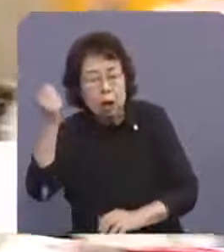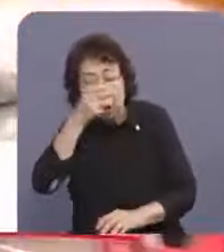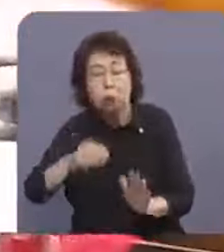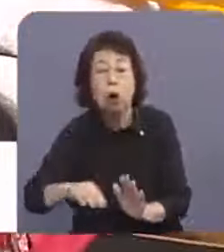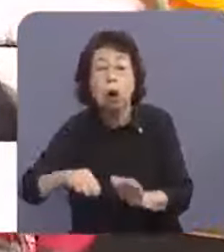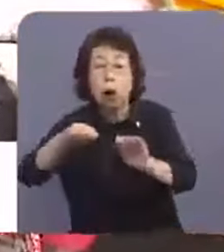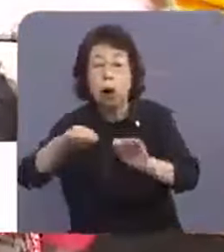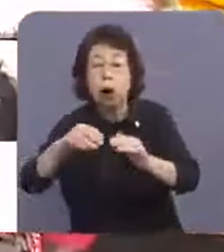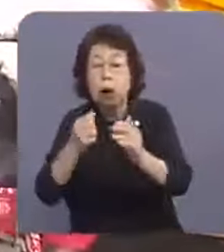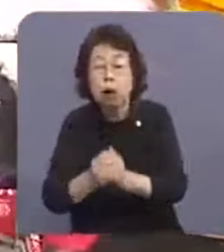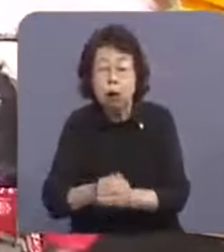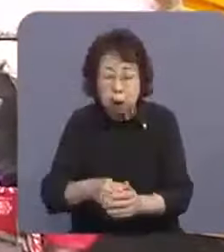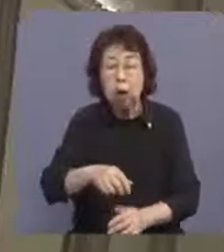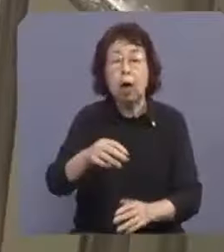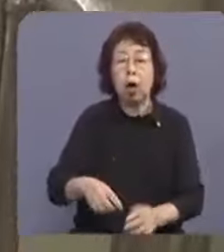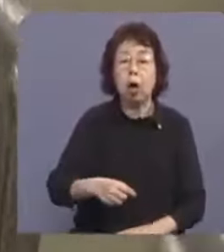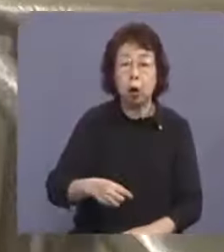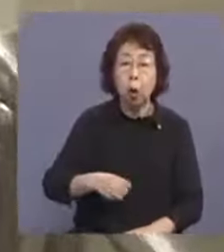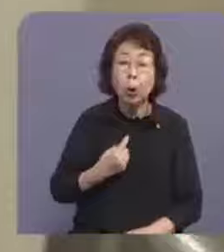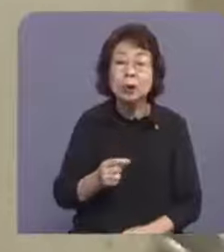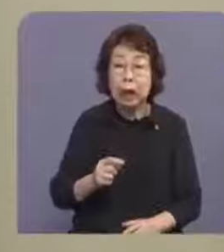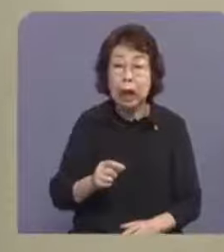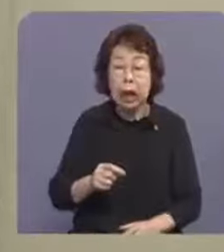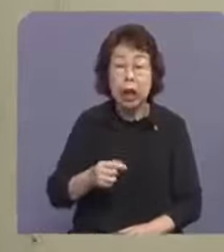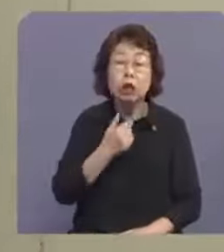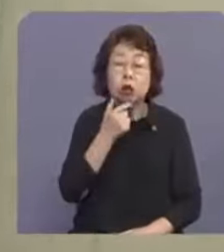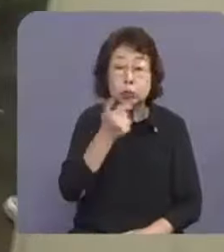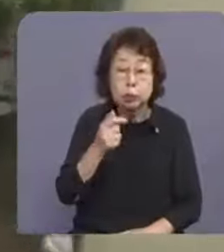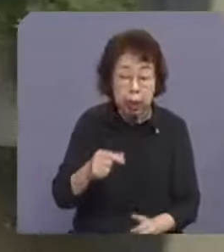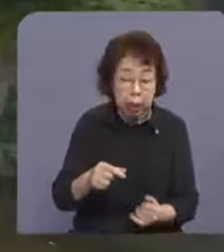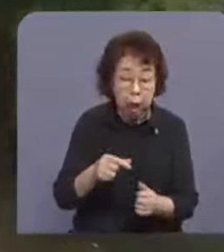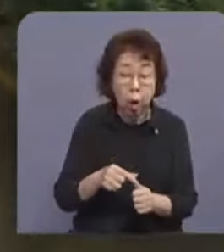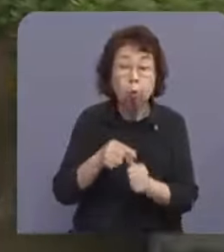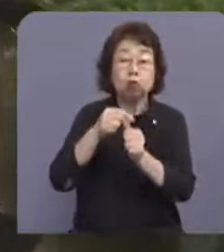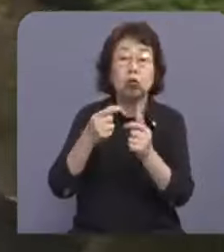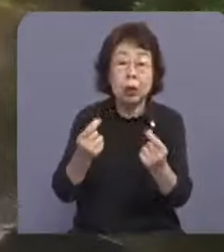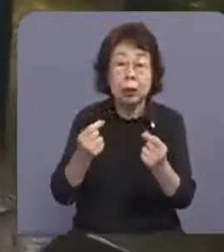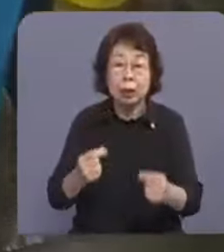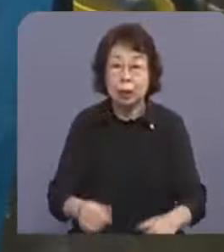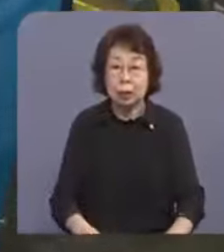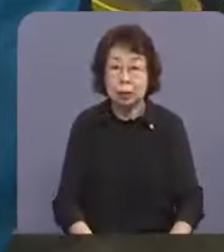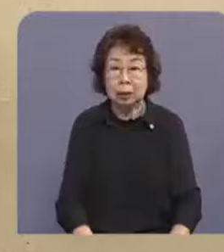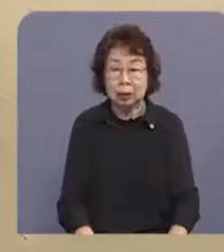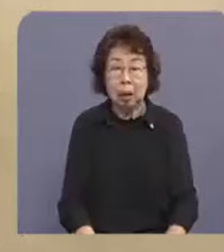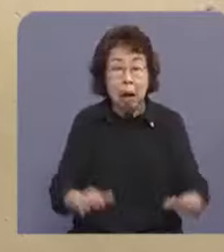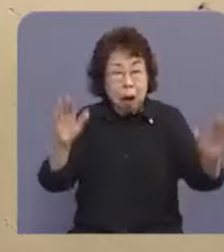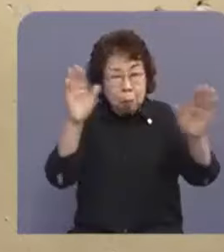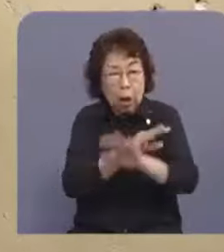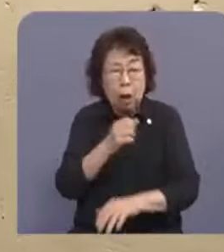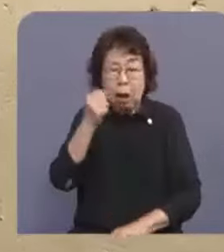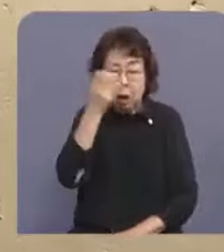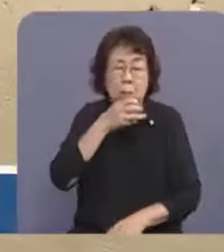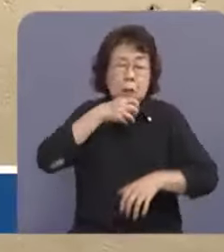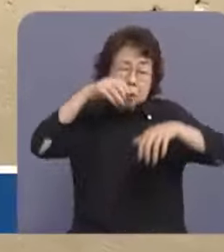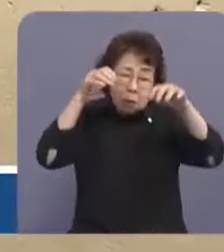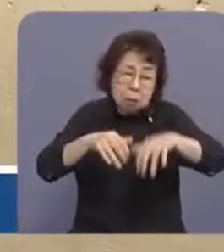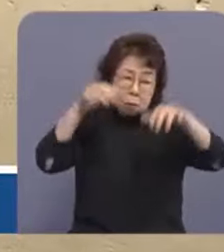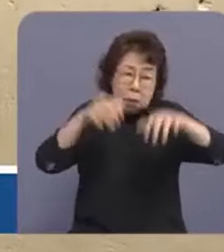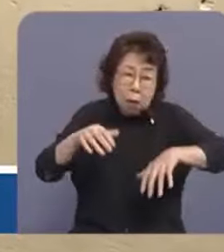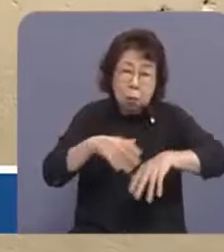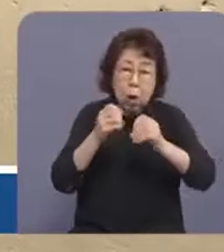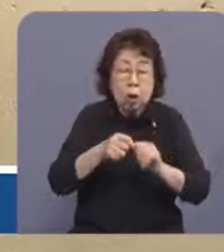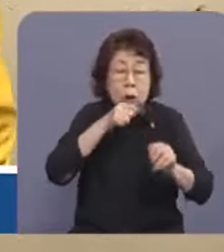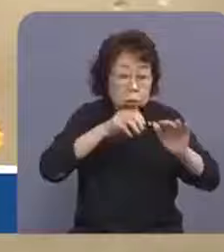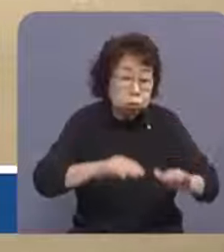차올라 고립돼 있던 60대 남성이 가까스로 구조됐습니다. 밤사이 내린 갑작스러운 폭우에 집안이 완전히